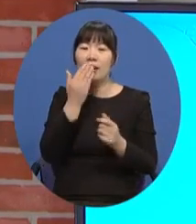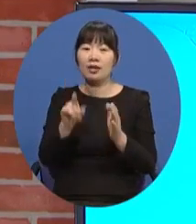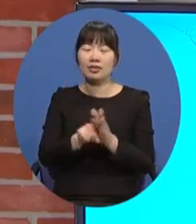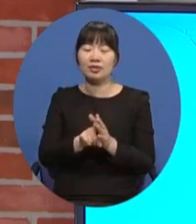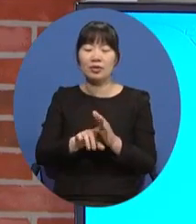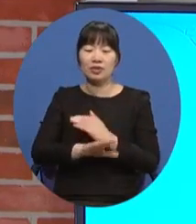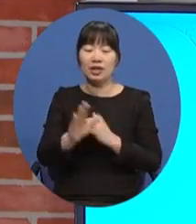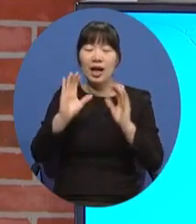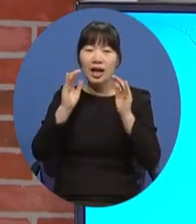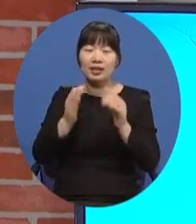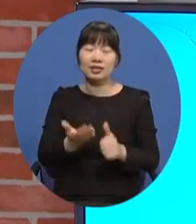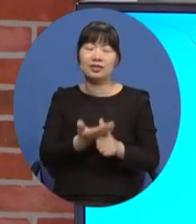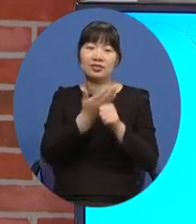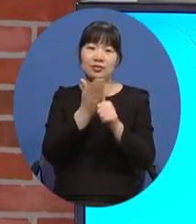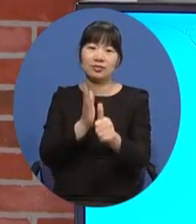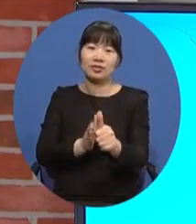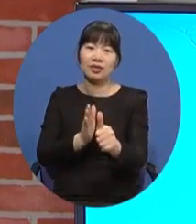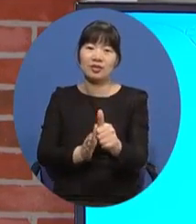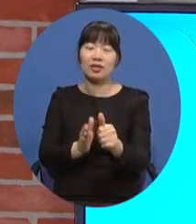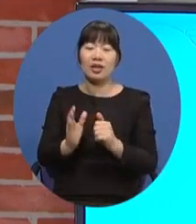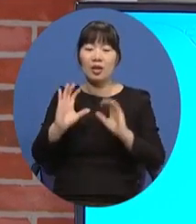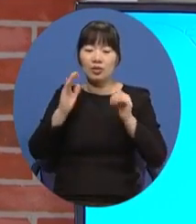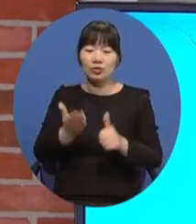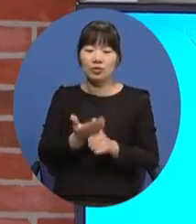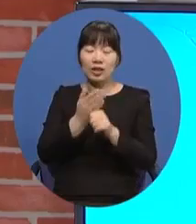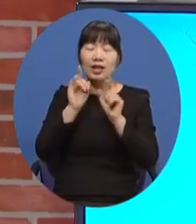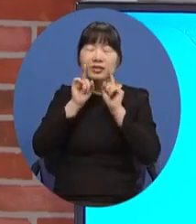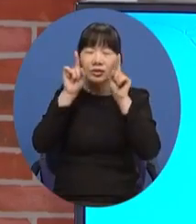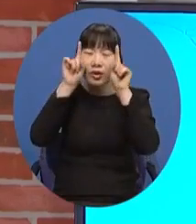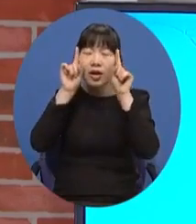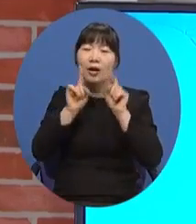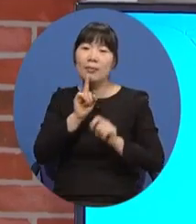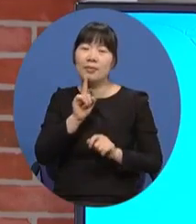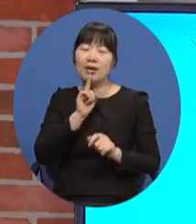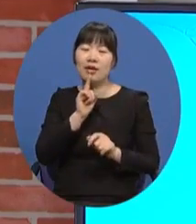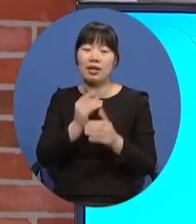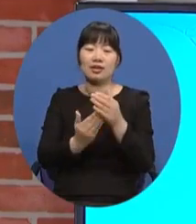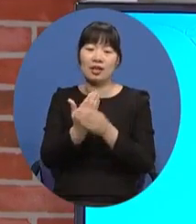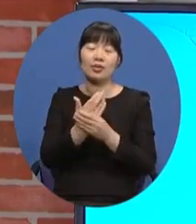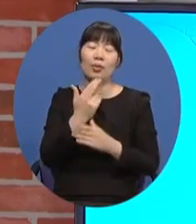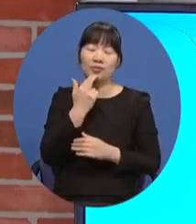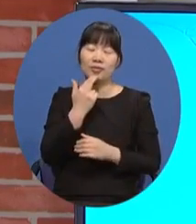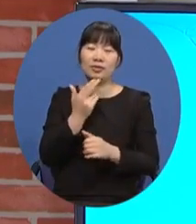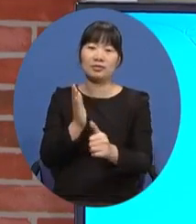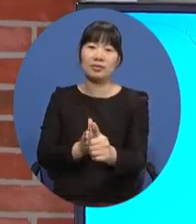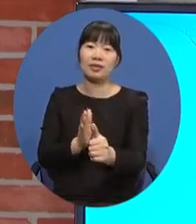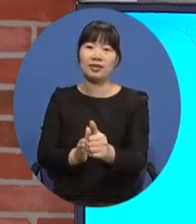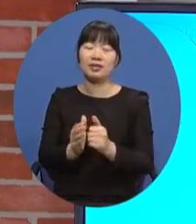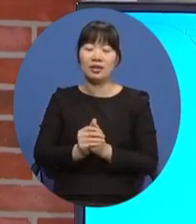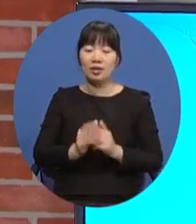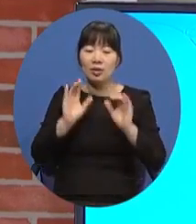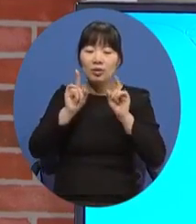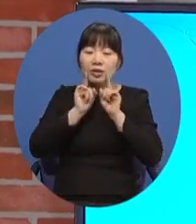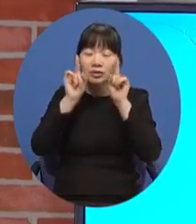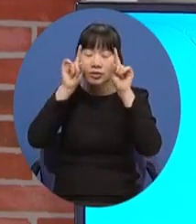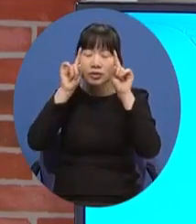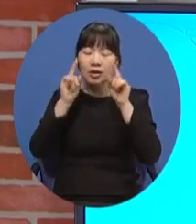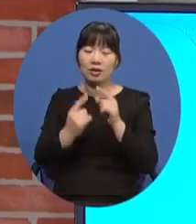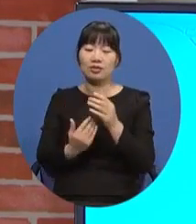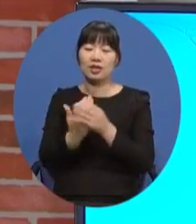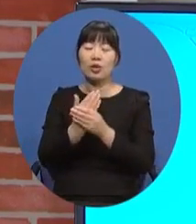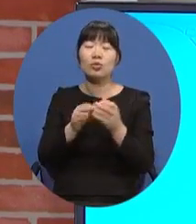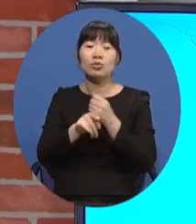우리가 아이를 좀 키우는데 적어도 육아 지옥이라는 말은 안 나왔으면 좋겠습니다. 그 육아 지옥이 왜